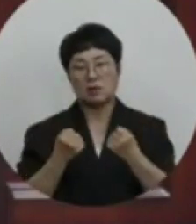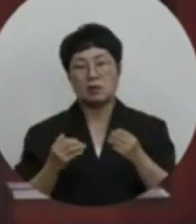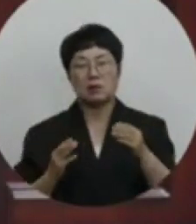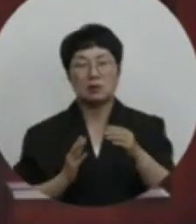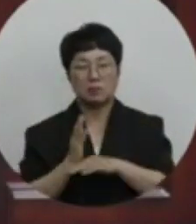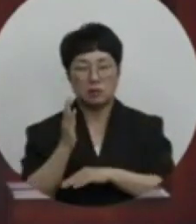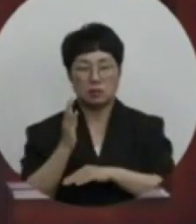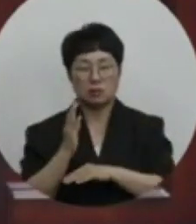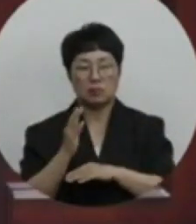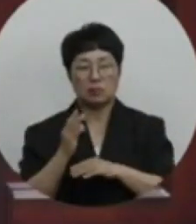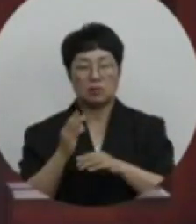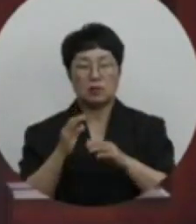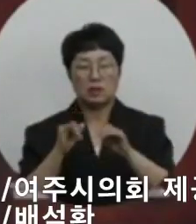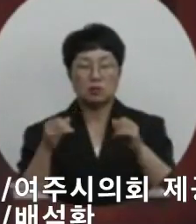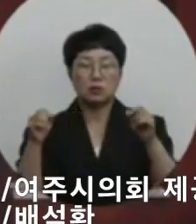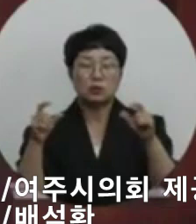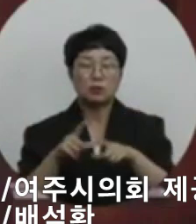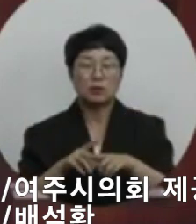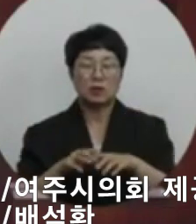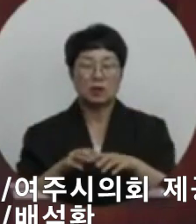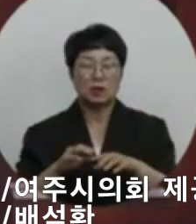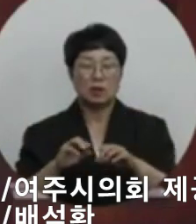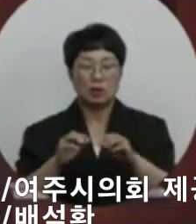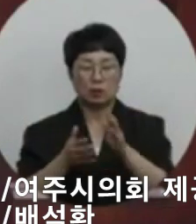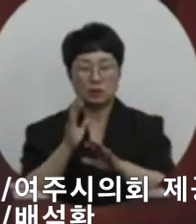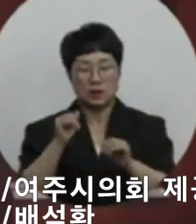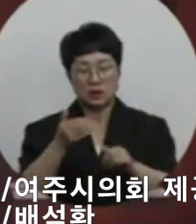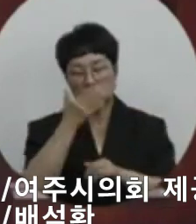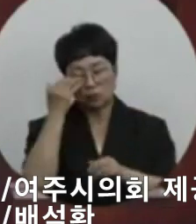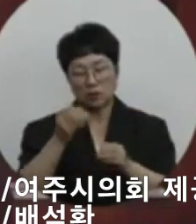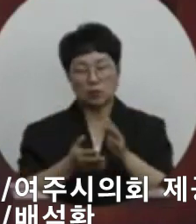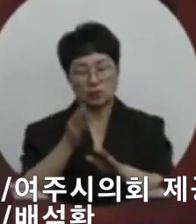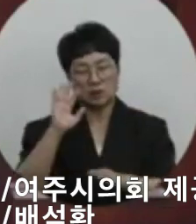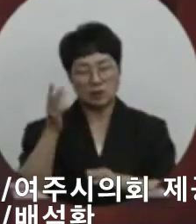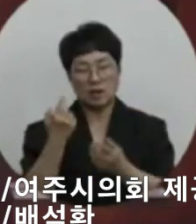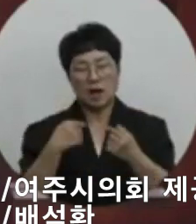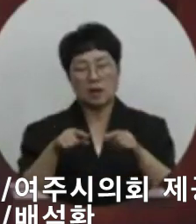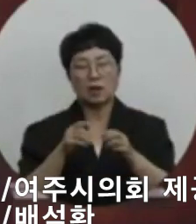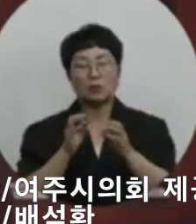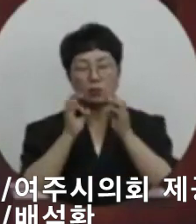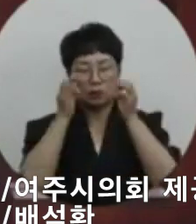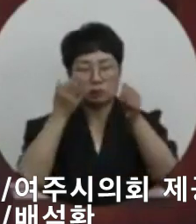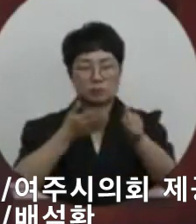인구 소멸의 도시가 아닌 청춘의 도시가 되도록 함께 노력해 주시길